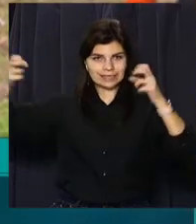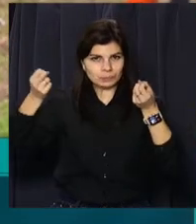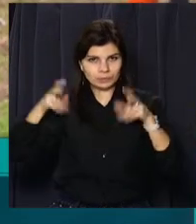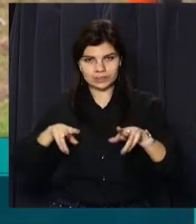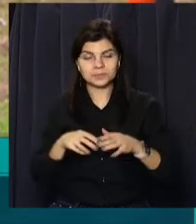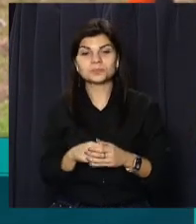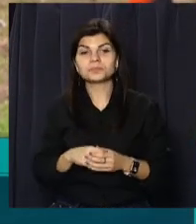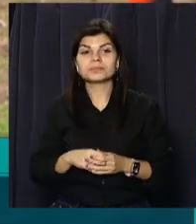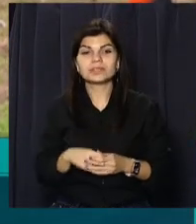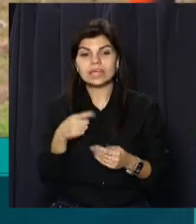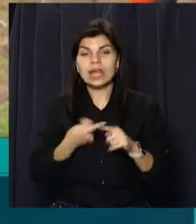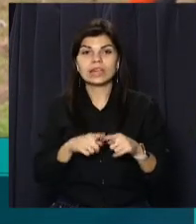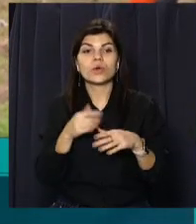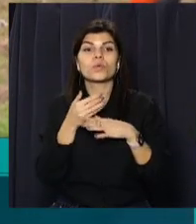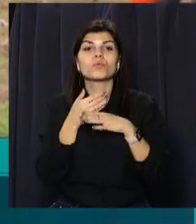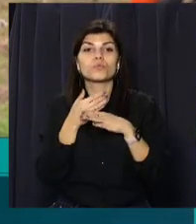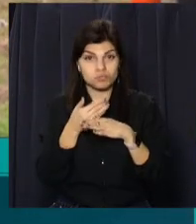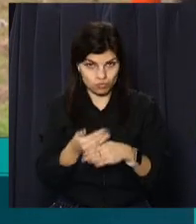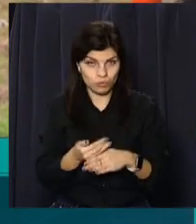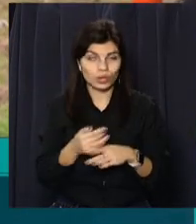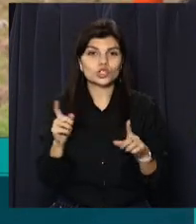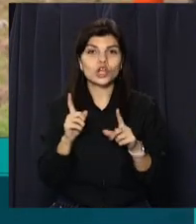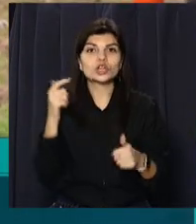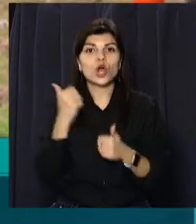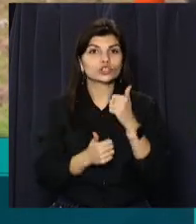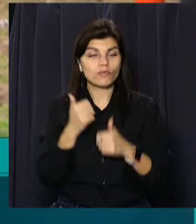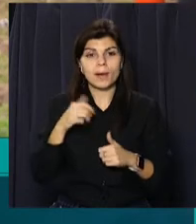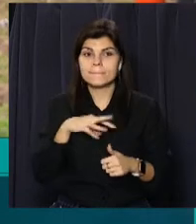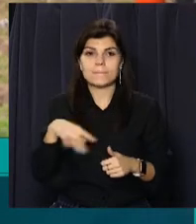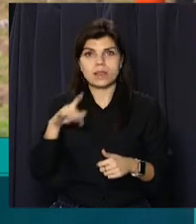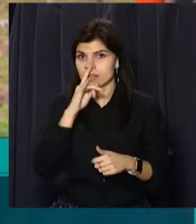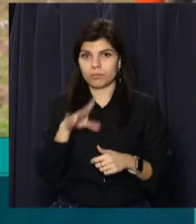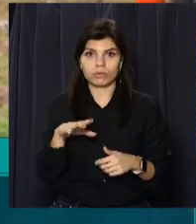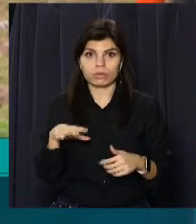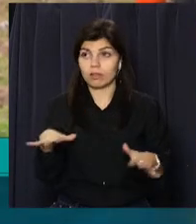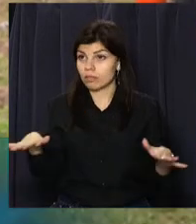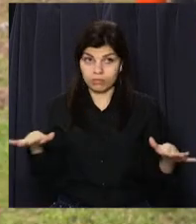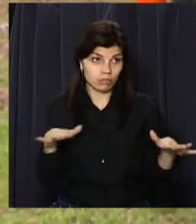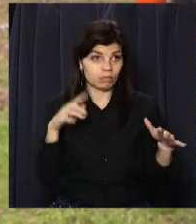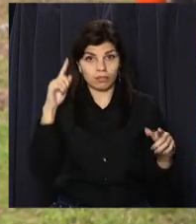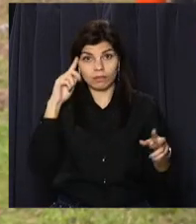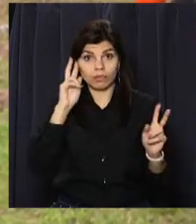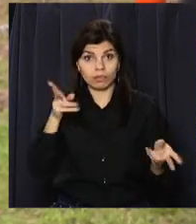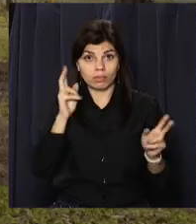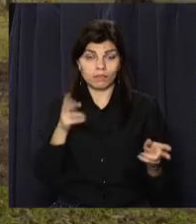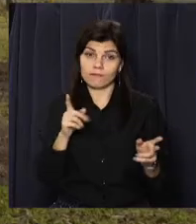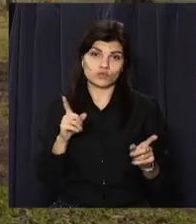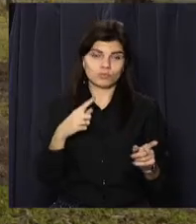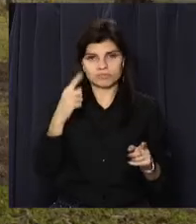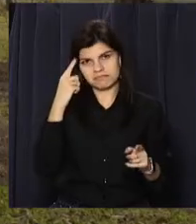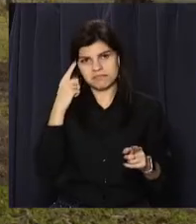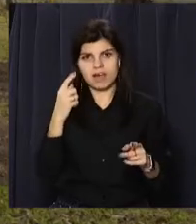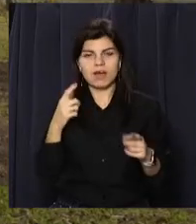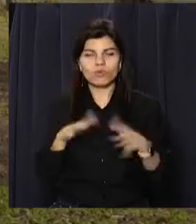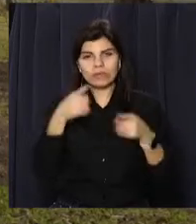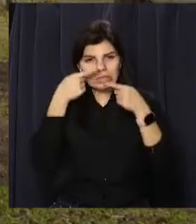щоб на змаганнях ми не тупили, коли були дистанції. Новий